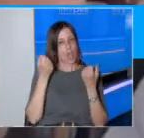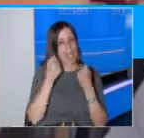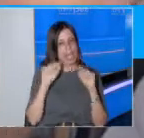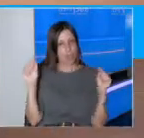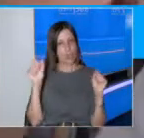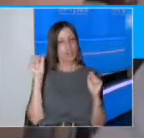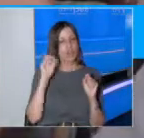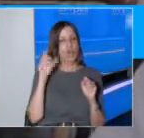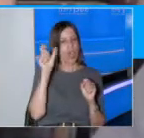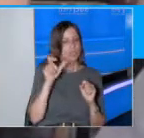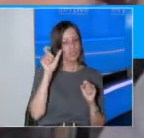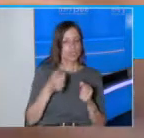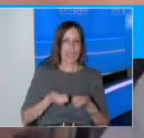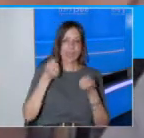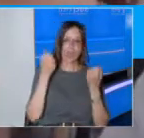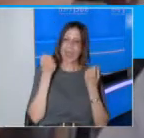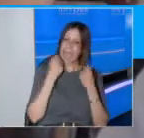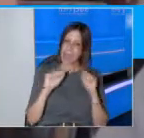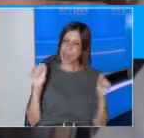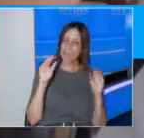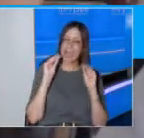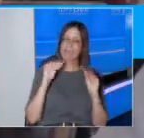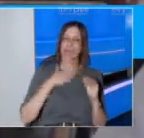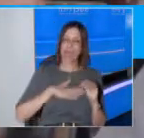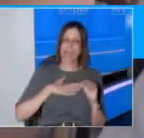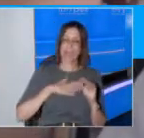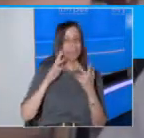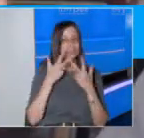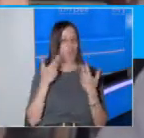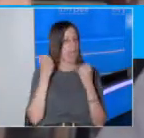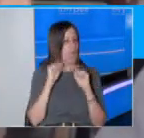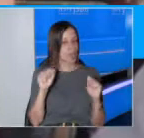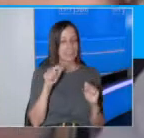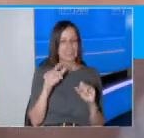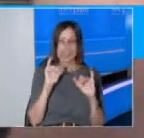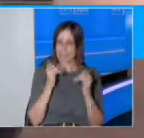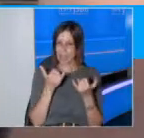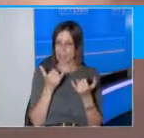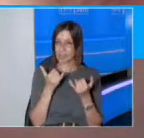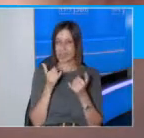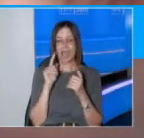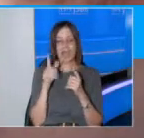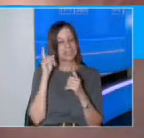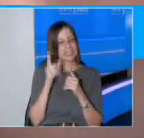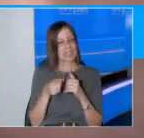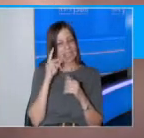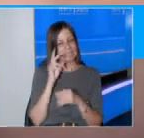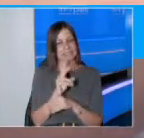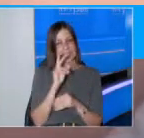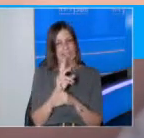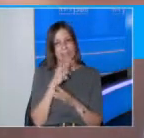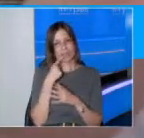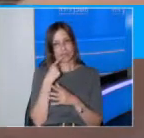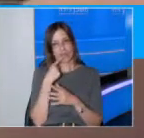נכון, יבואו אנשי חינוך חילונים וילמדו על החגים בצורה חילונית, זה נכון מאוד, אבל צריך שוב להיזהר ממה